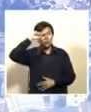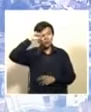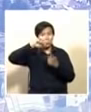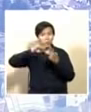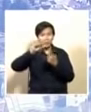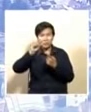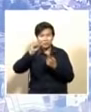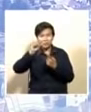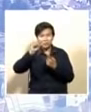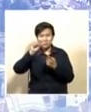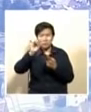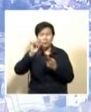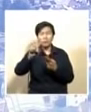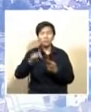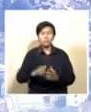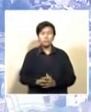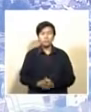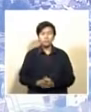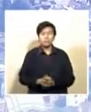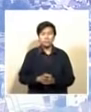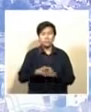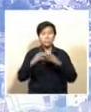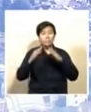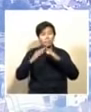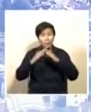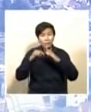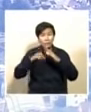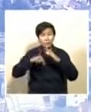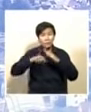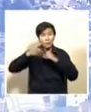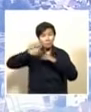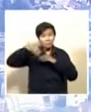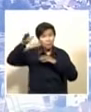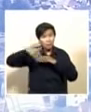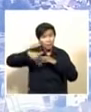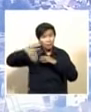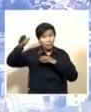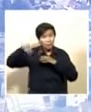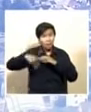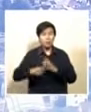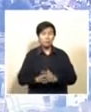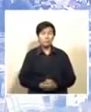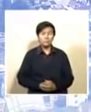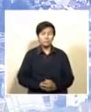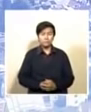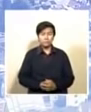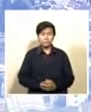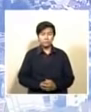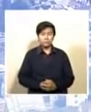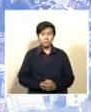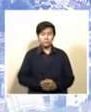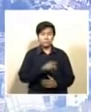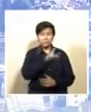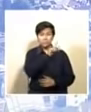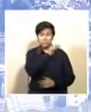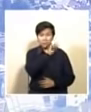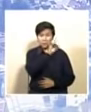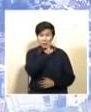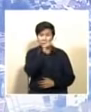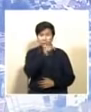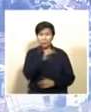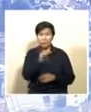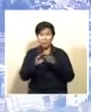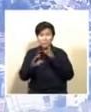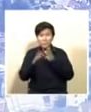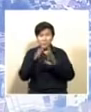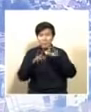วันที่21มีนาคมนะครับท่านผู้บัญชาการทหารสูงสุดได้บอกว่าจำนวนตัวเลขนี่ฮะอย่